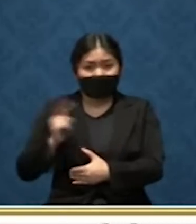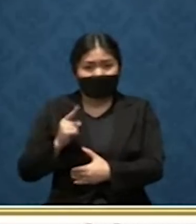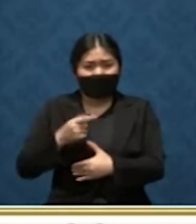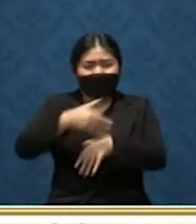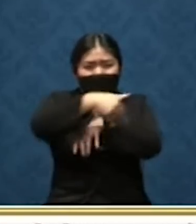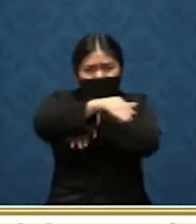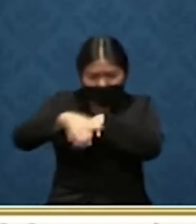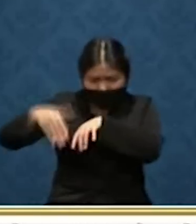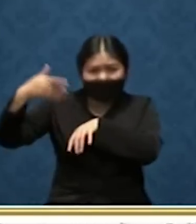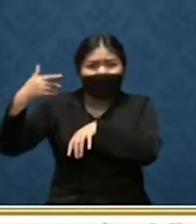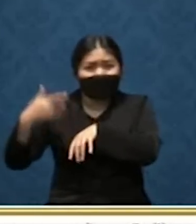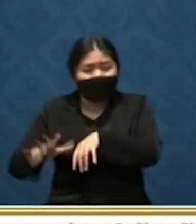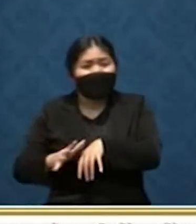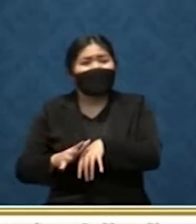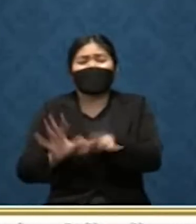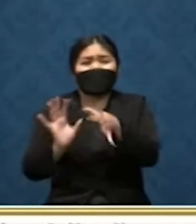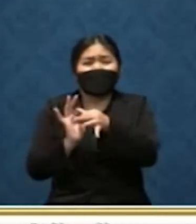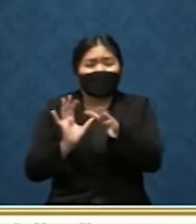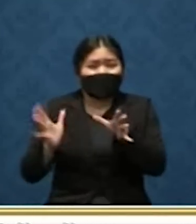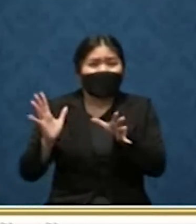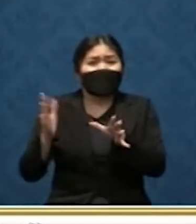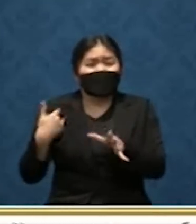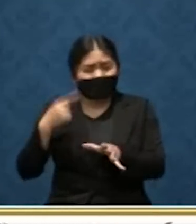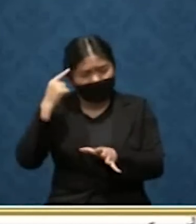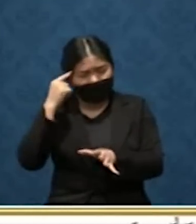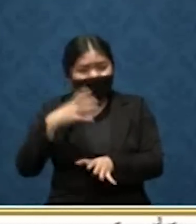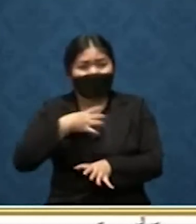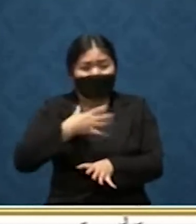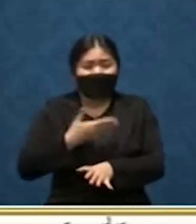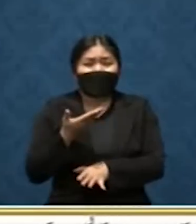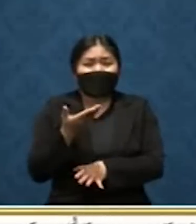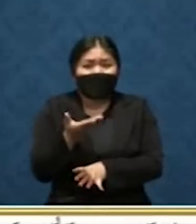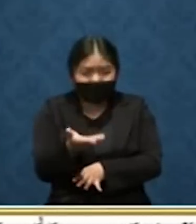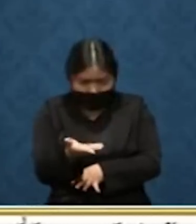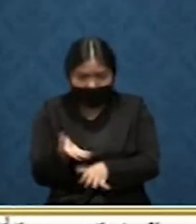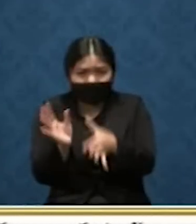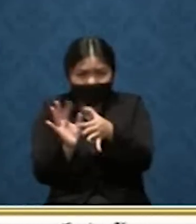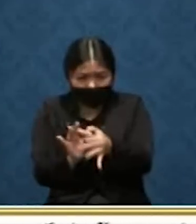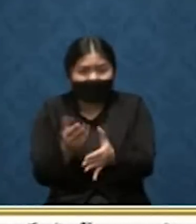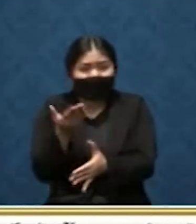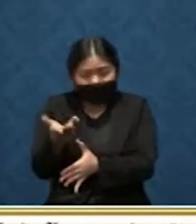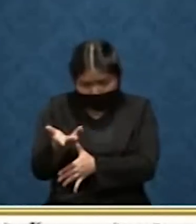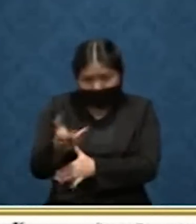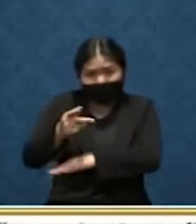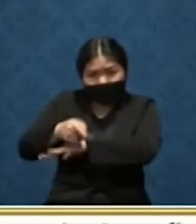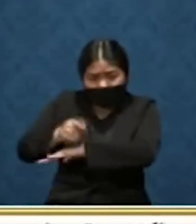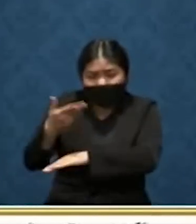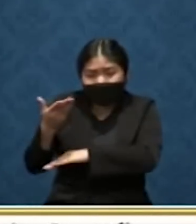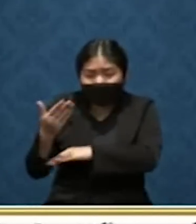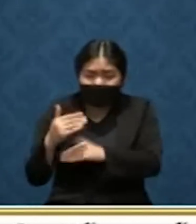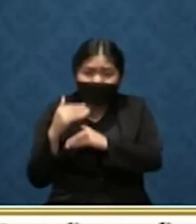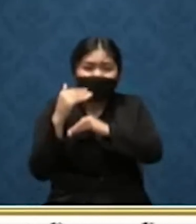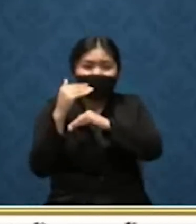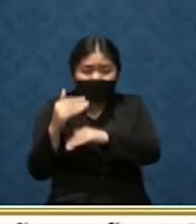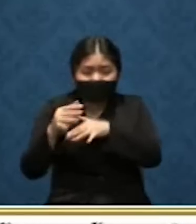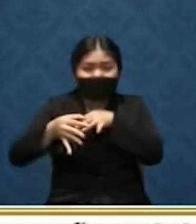นอกปเทศแล้ว.ขจะอยู่ใน...ขอใหทุกให้วินใจใครคลอบในประเด็ทิระ